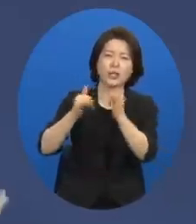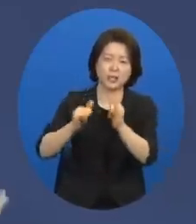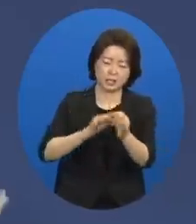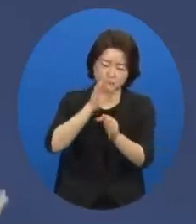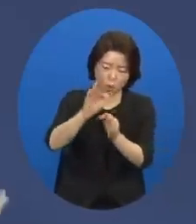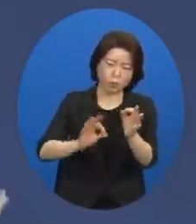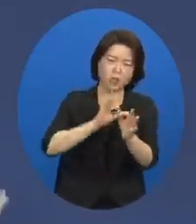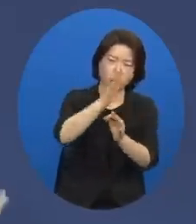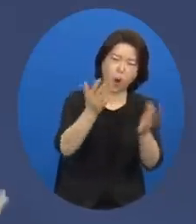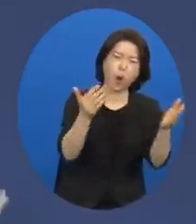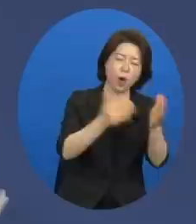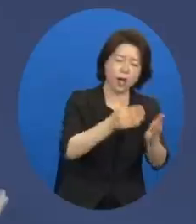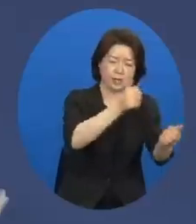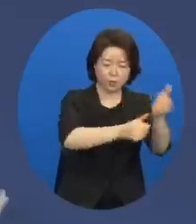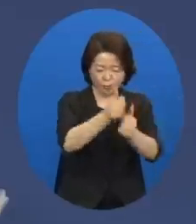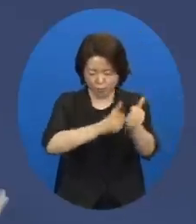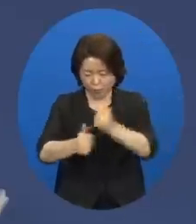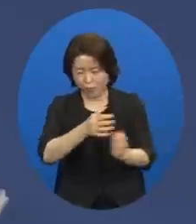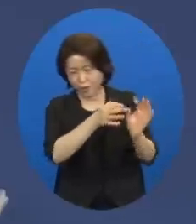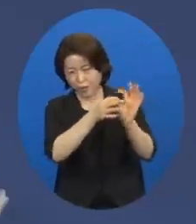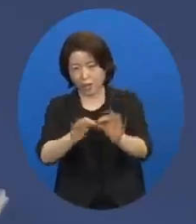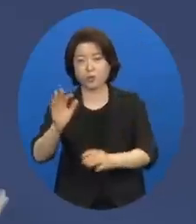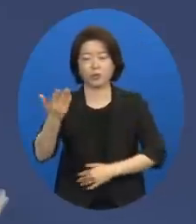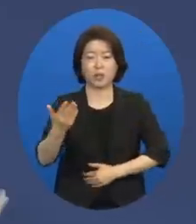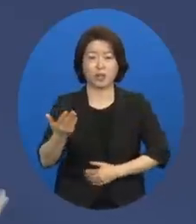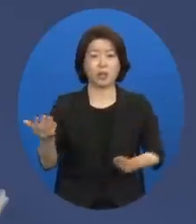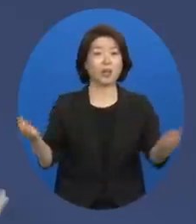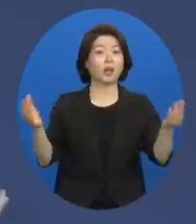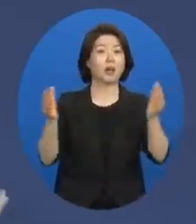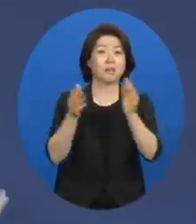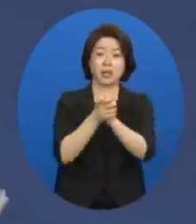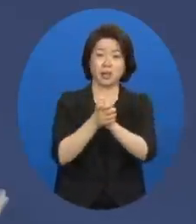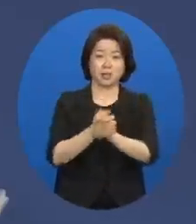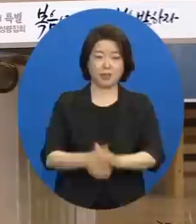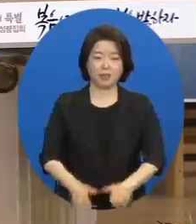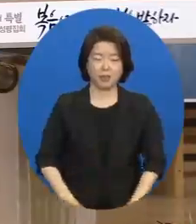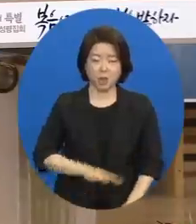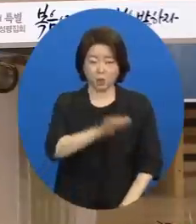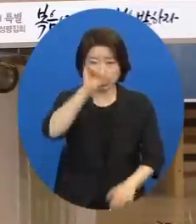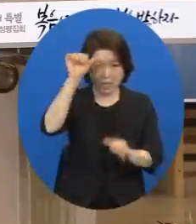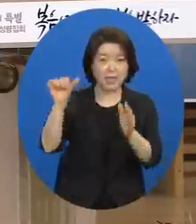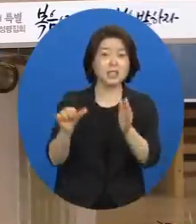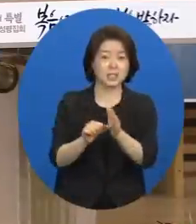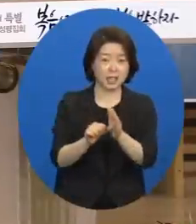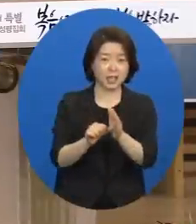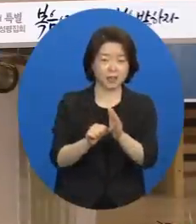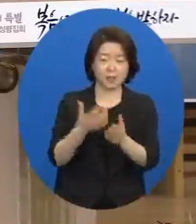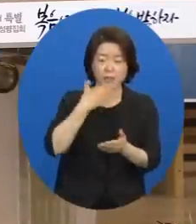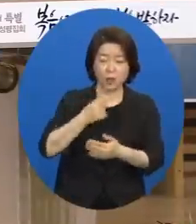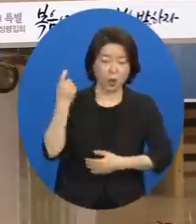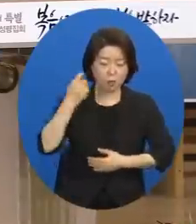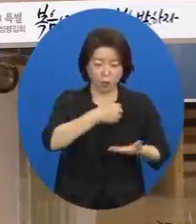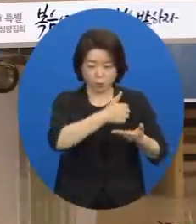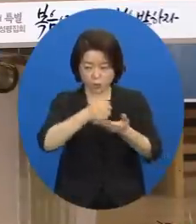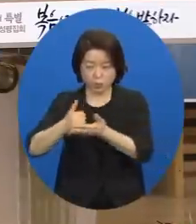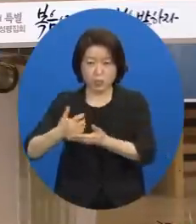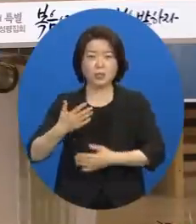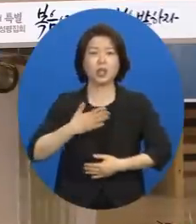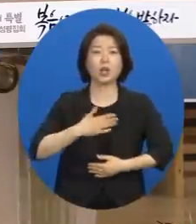의는 자손의 자손에게 이르리라. 아멘. 여러분 우리의 인생 복음의 초청을 받은 우리의